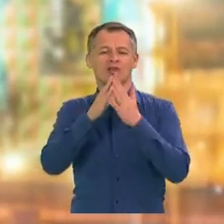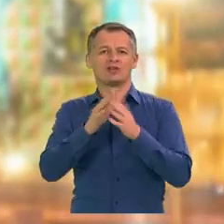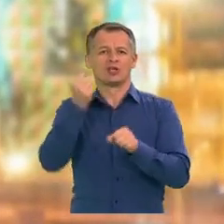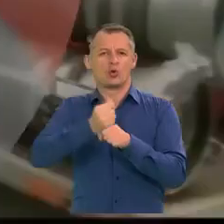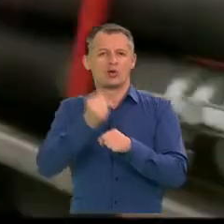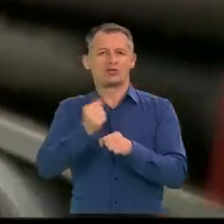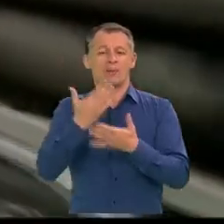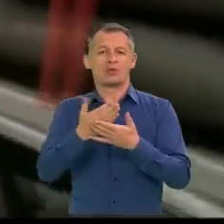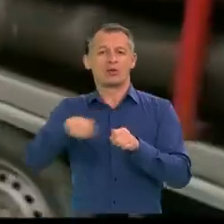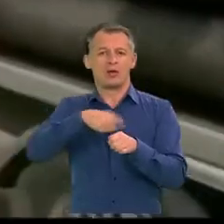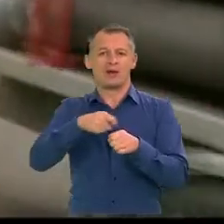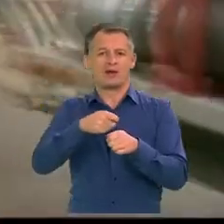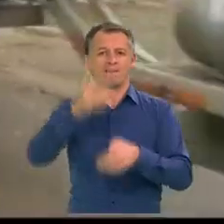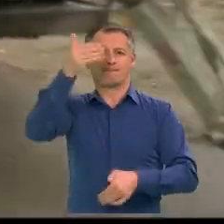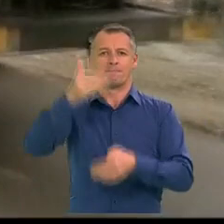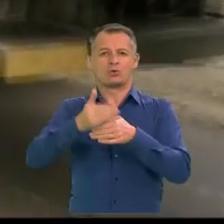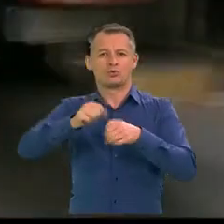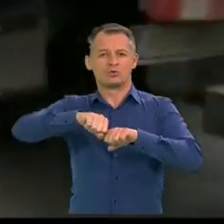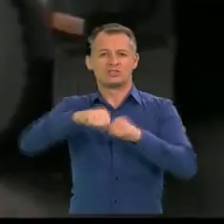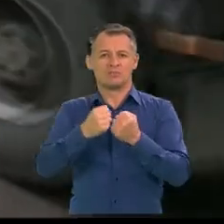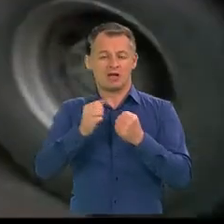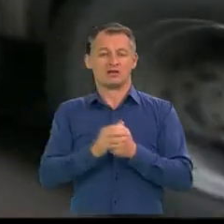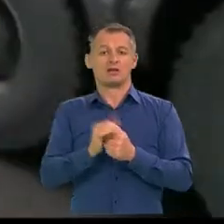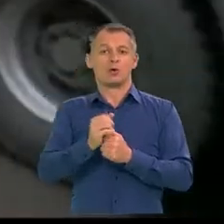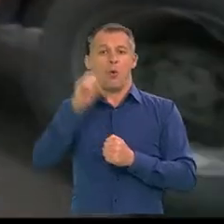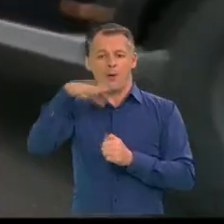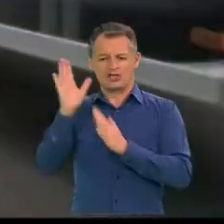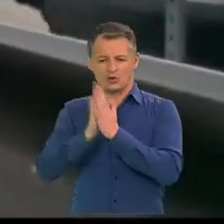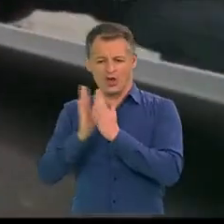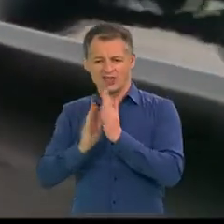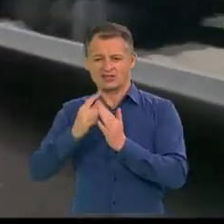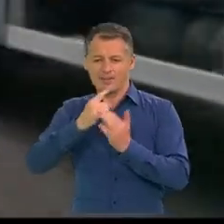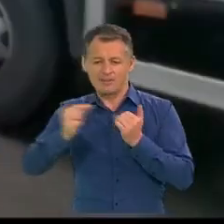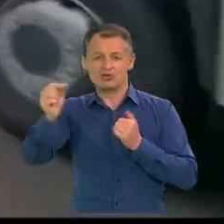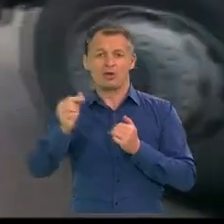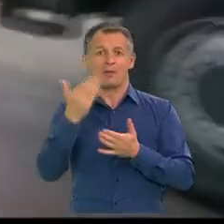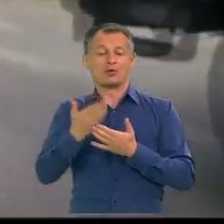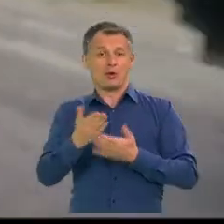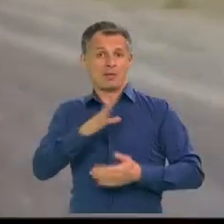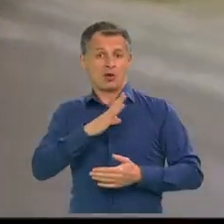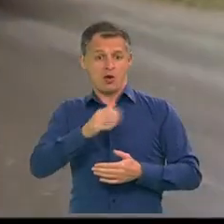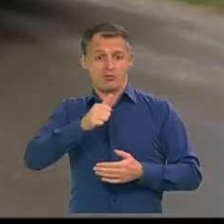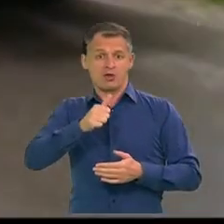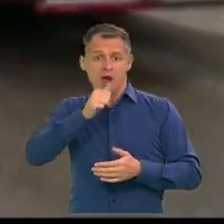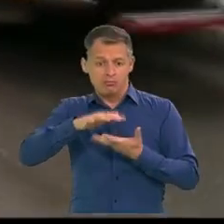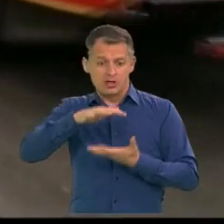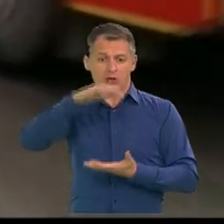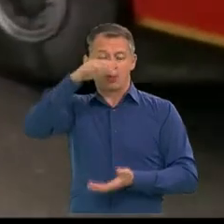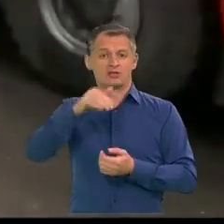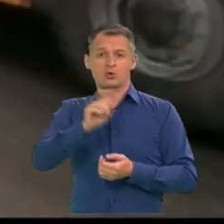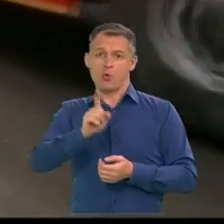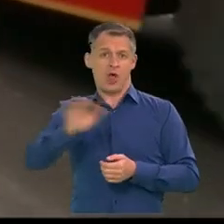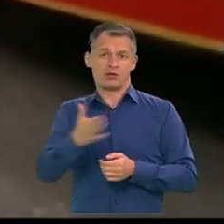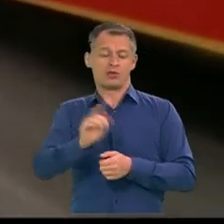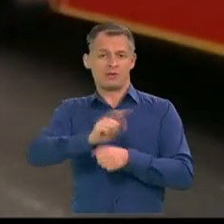repararea barajului spart. Oamenii sunt rugați să plece pentru că pericolul inundațiilor încă nu a trecut. Toate detaliile vi le aduc imediat în